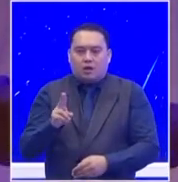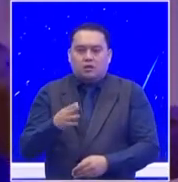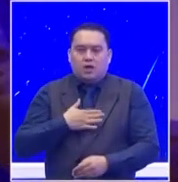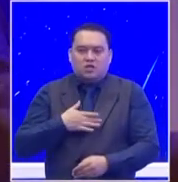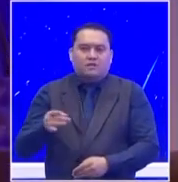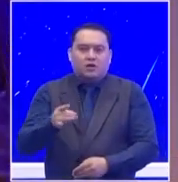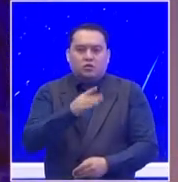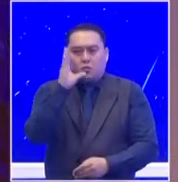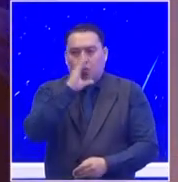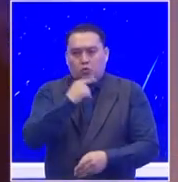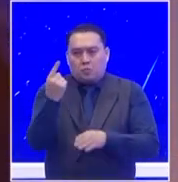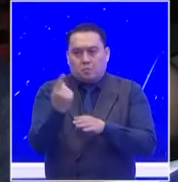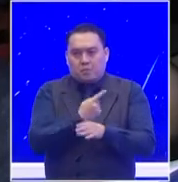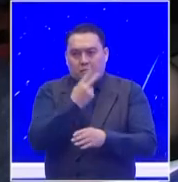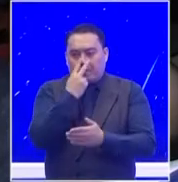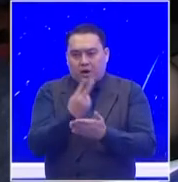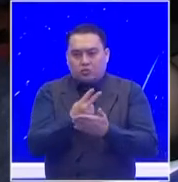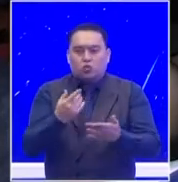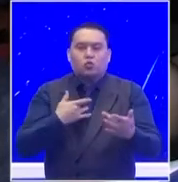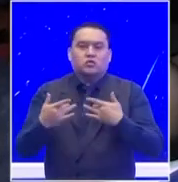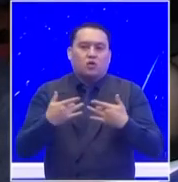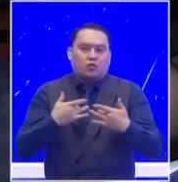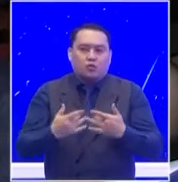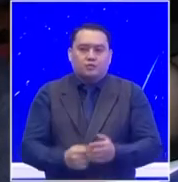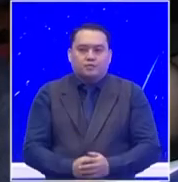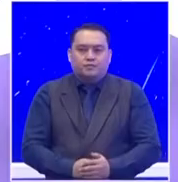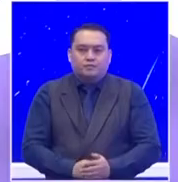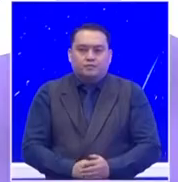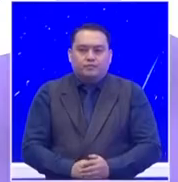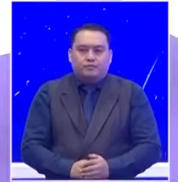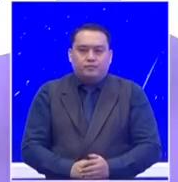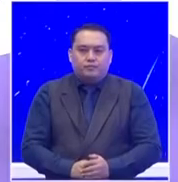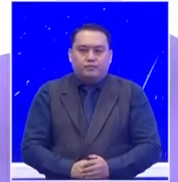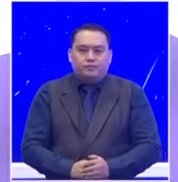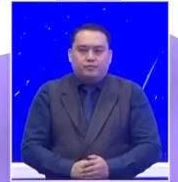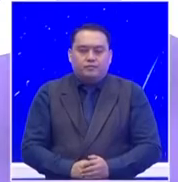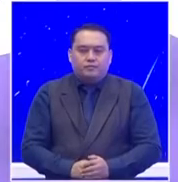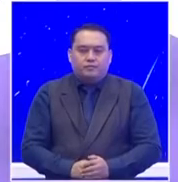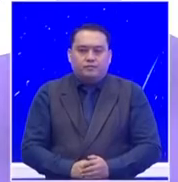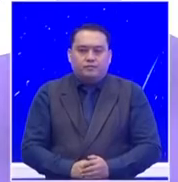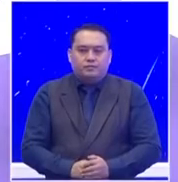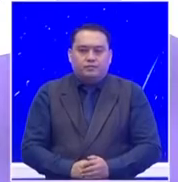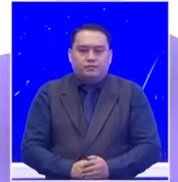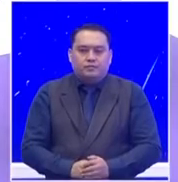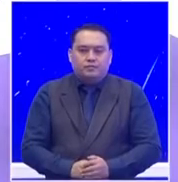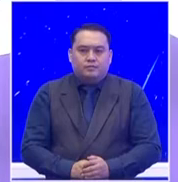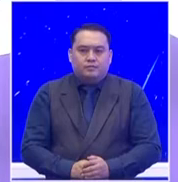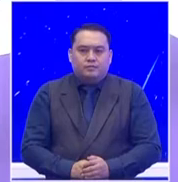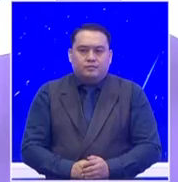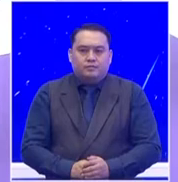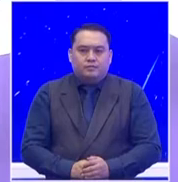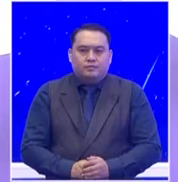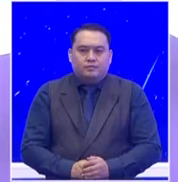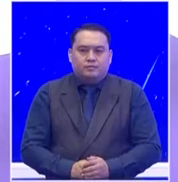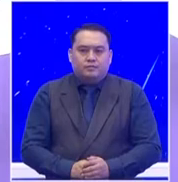нашего региона смогут первыми лицезреть эту театральную постановку. Бүкіл Қазақстан театрлары бойынша мен мақтан етіп